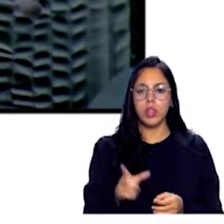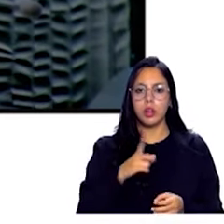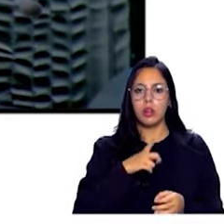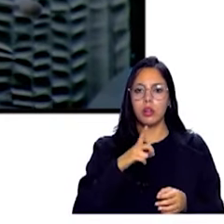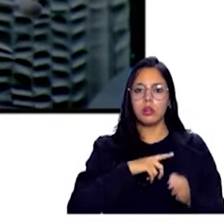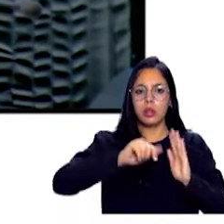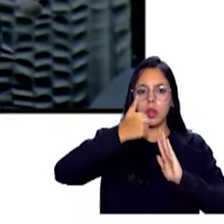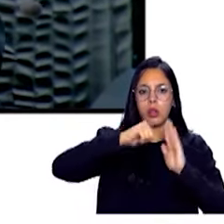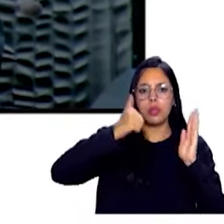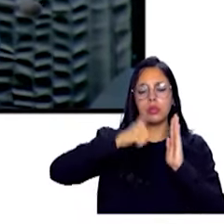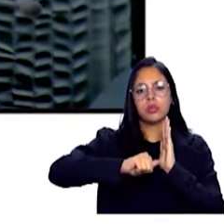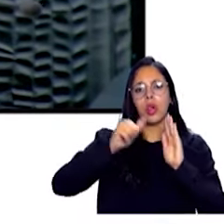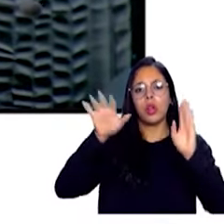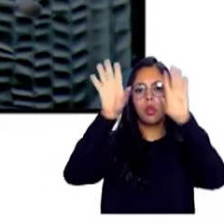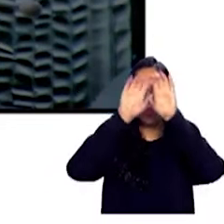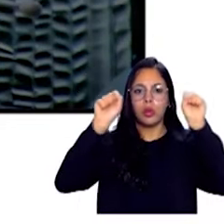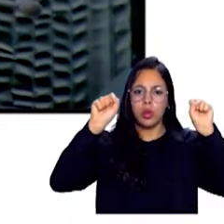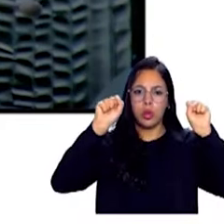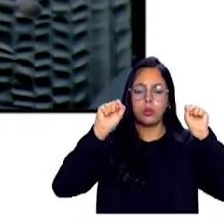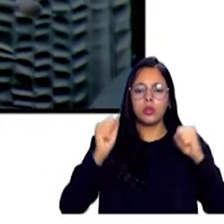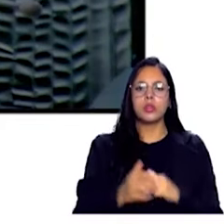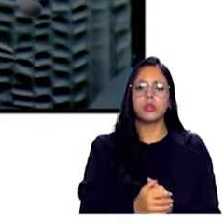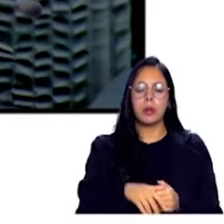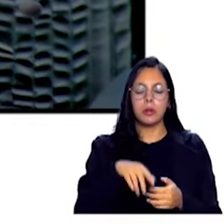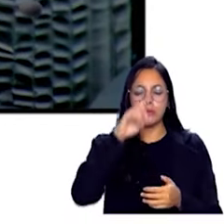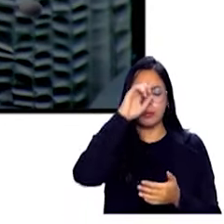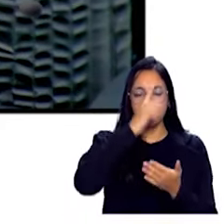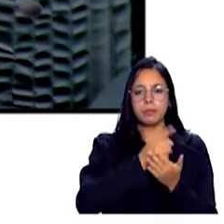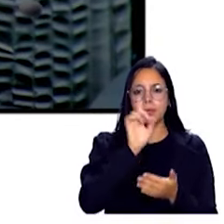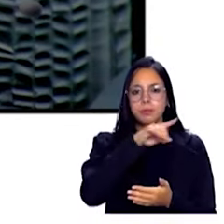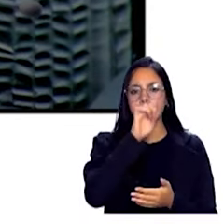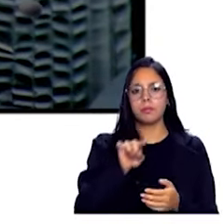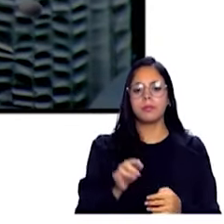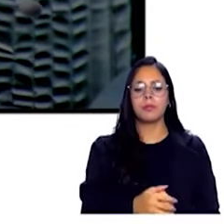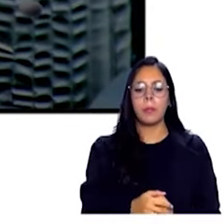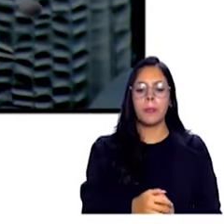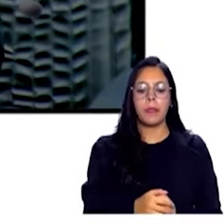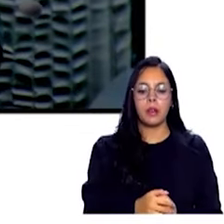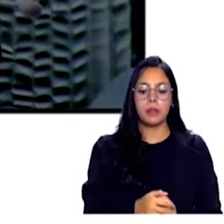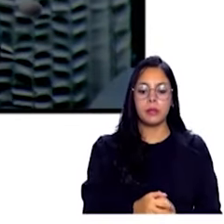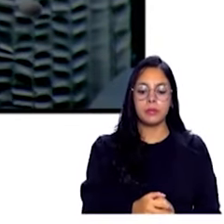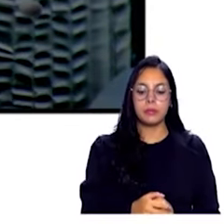un dernier mot par que je crois que c'est aujourd'hui